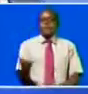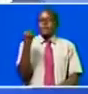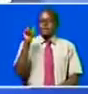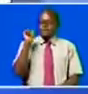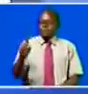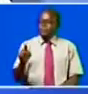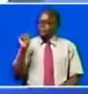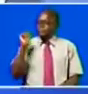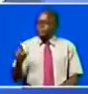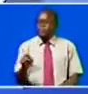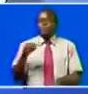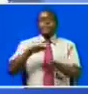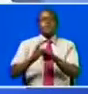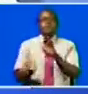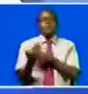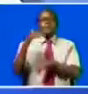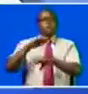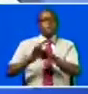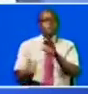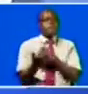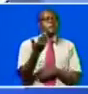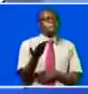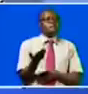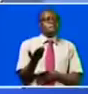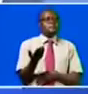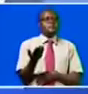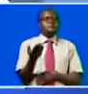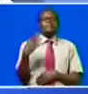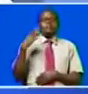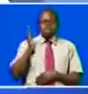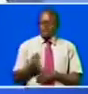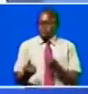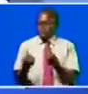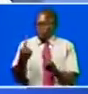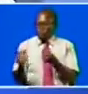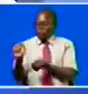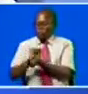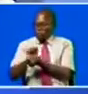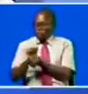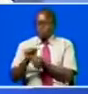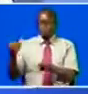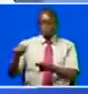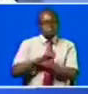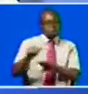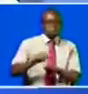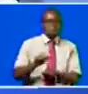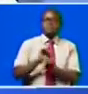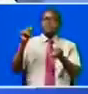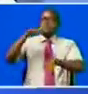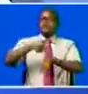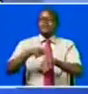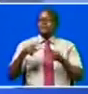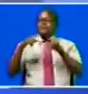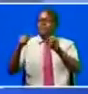message girlfriend namwambia good morning babe, good morning darling? Na yule amekupikia, anafua nguo zako, anakupigia pasi, hakuna siku